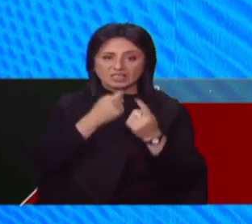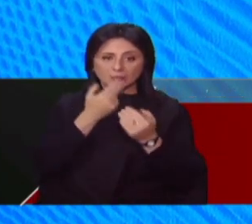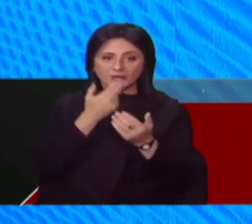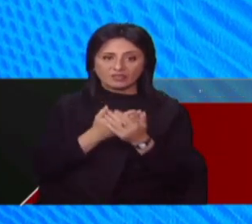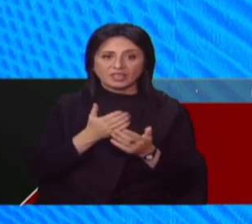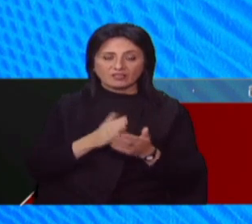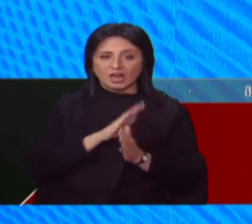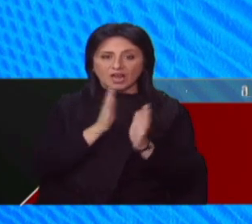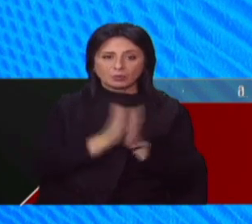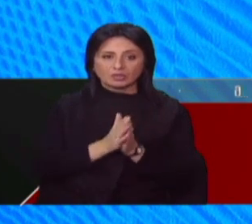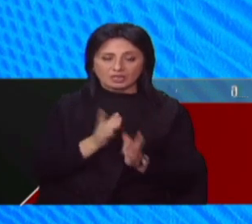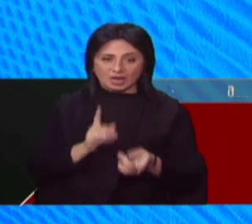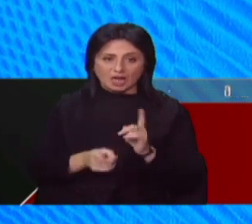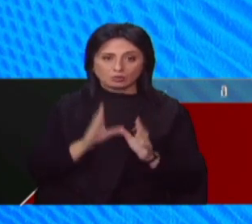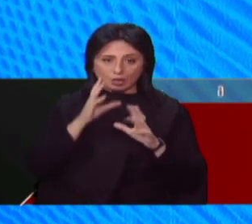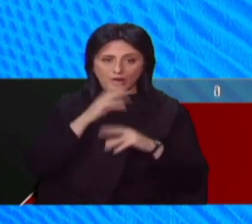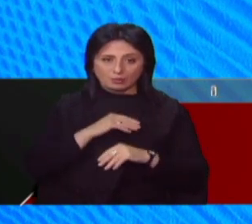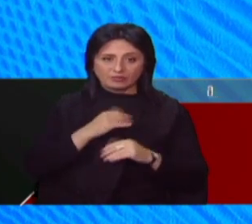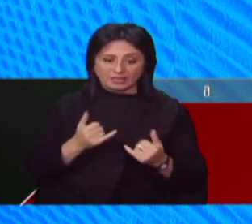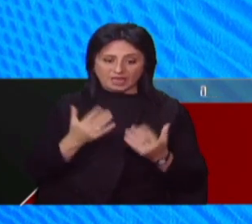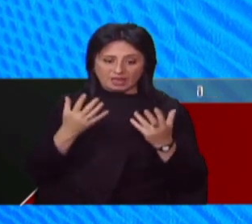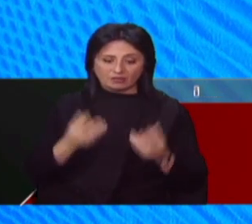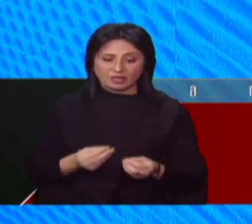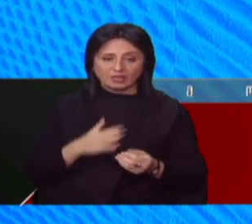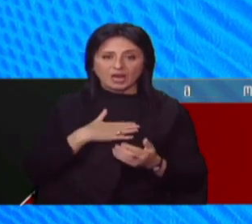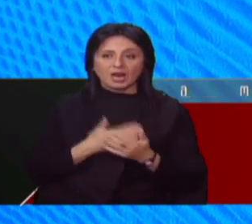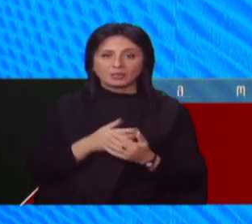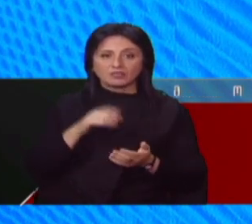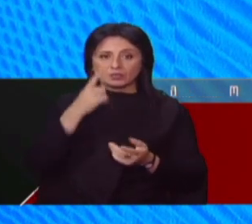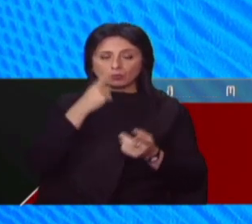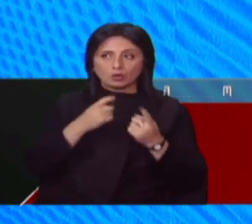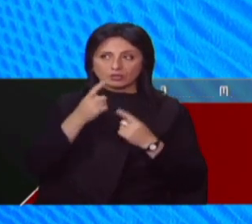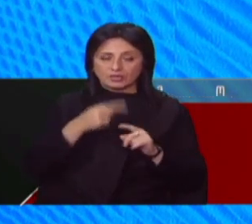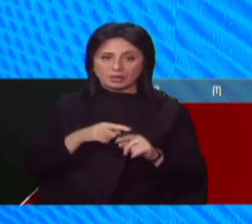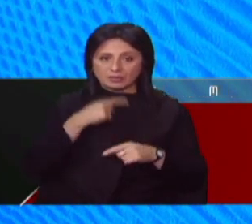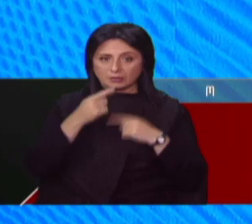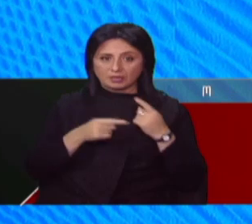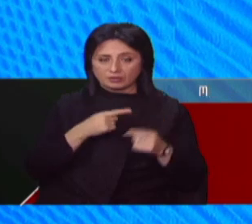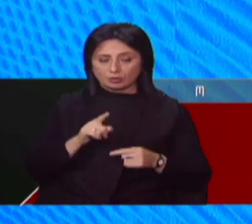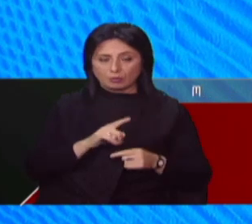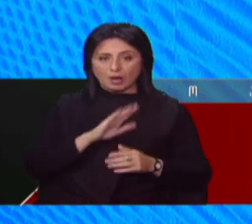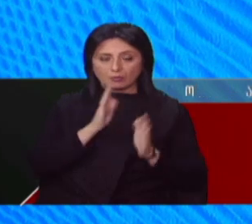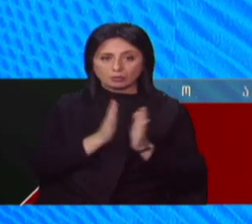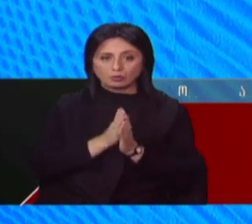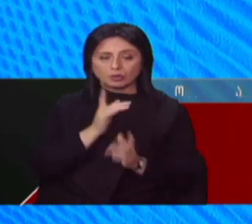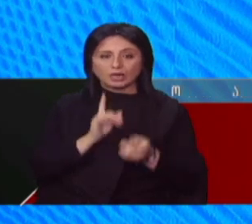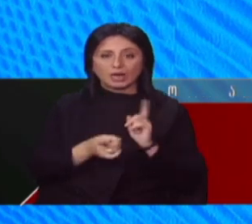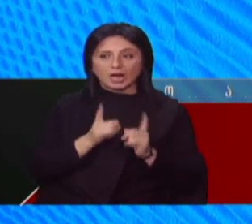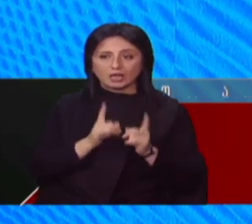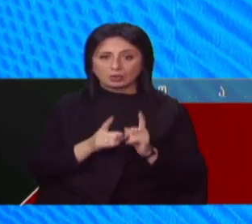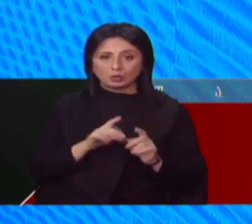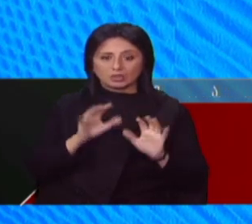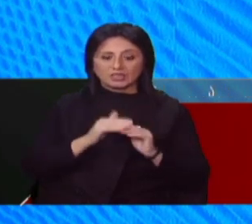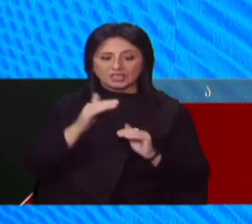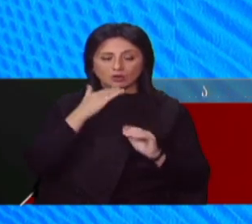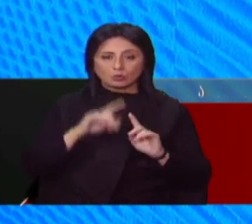მიხედვით ეს არის აბსოლუტურად რეალისტური ამოცანა. დღევანდელი აქტივობის მონაცემებიც ამაზე მეტყველებს, რომ აბსოლუტურად რეალურია